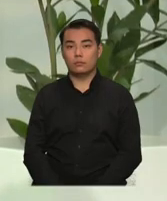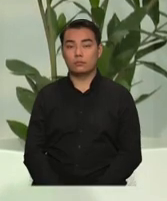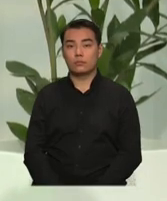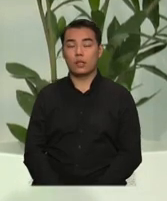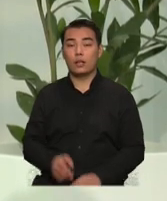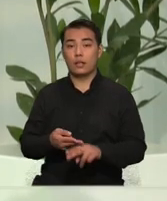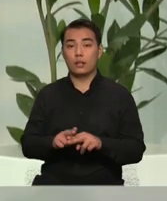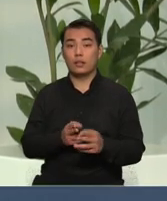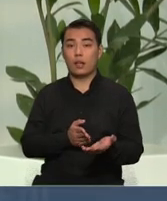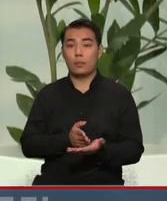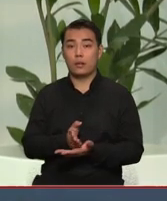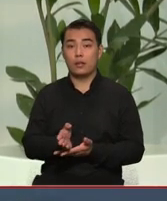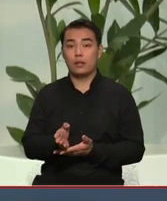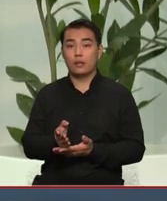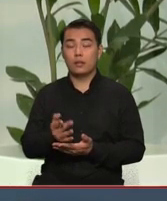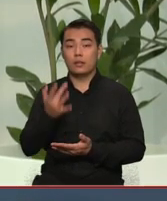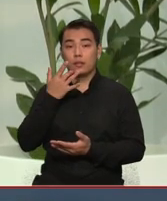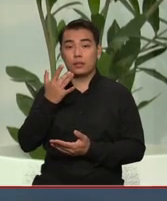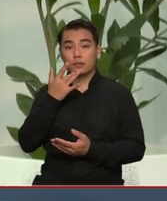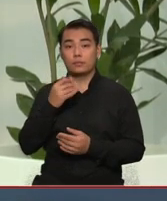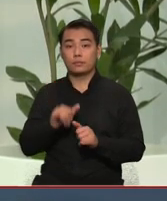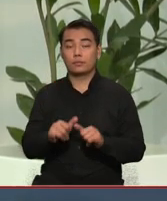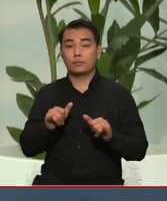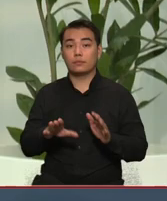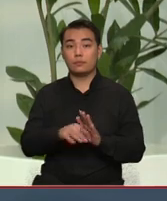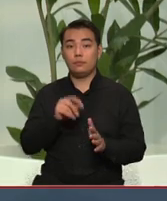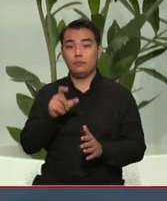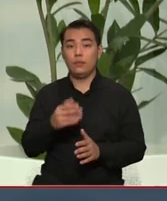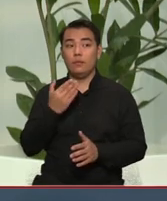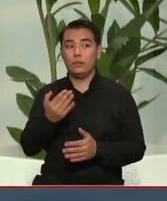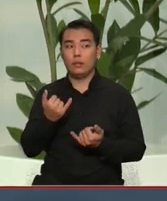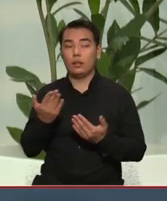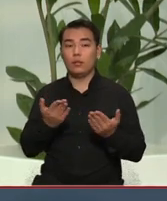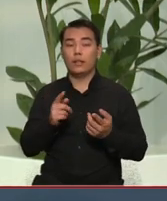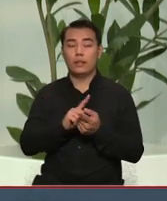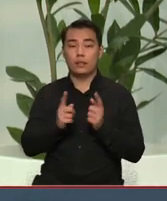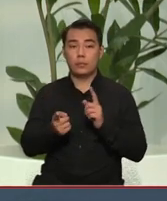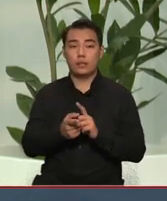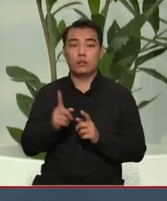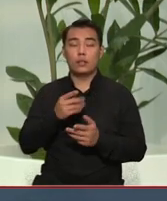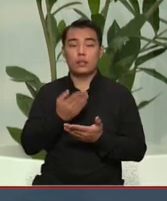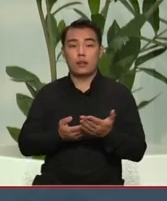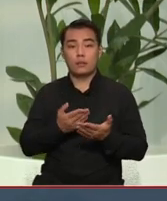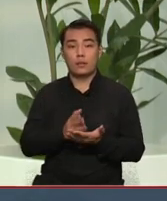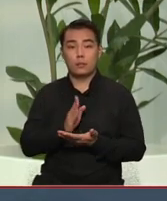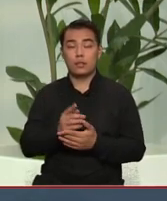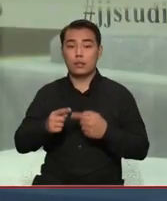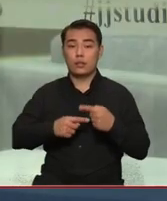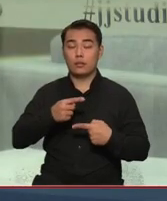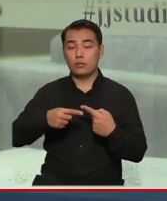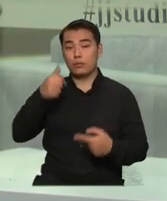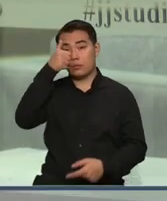Осы саланы үнем жиі қозғайтын депутаттардың біріс, қандай өзгерістер, қандай ұсыныстар бар келер жылға?